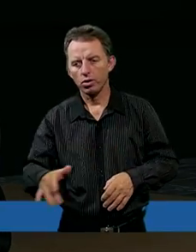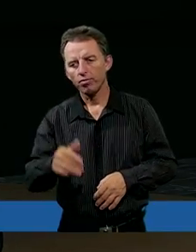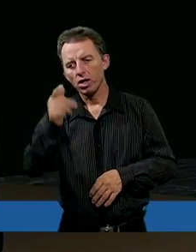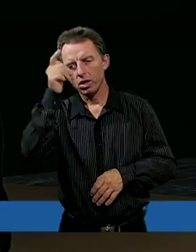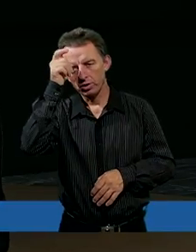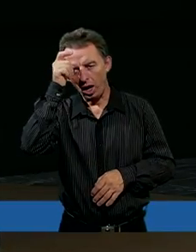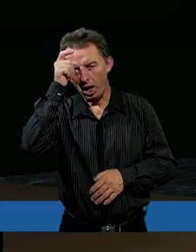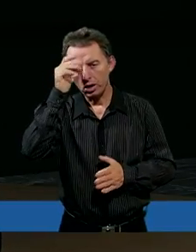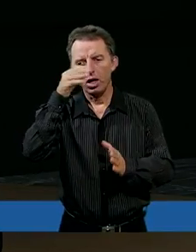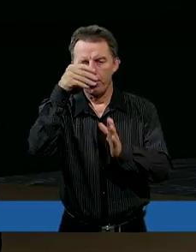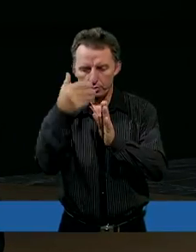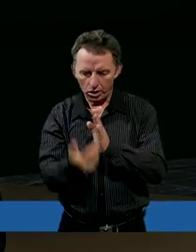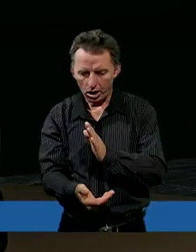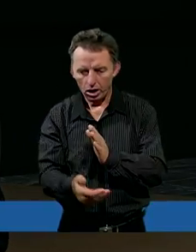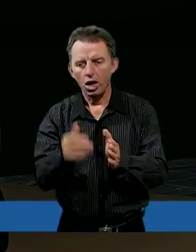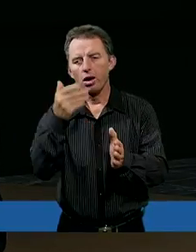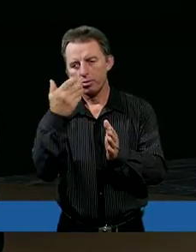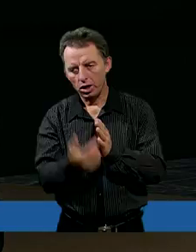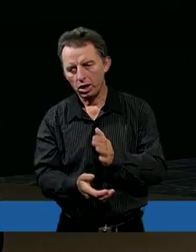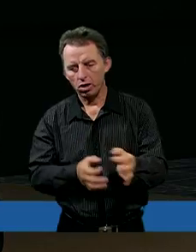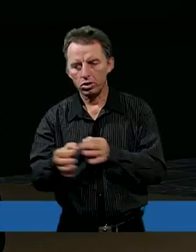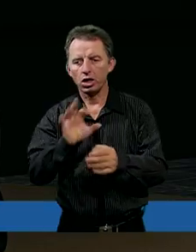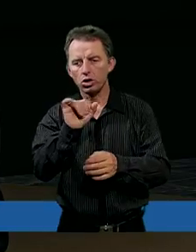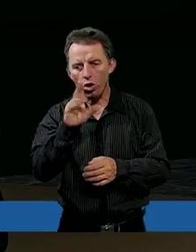Ale szatan przegrał w historii